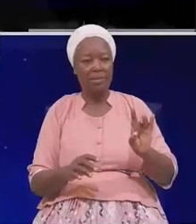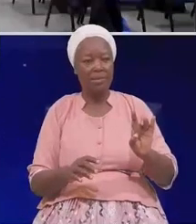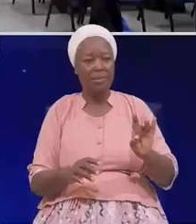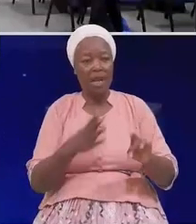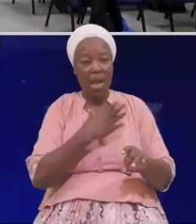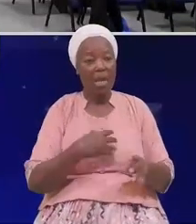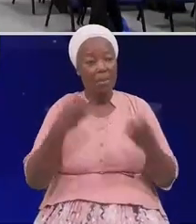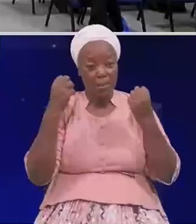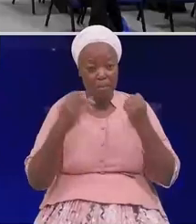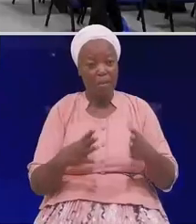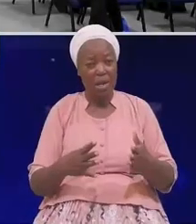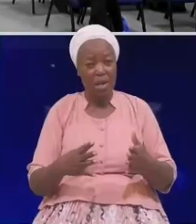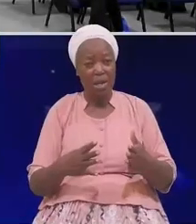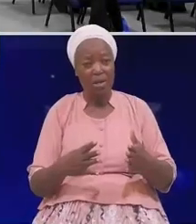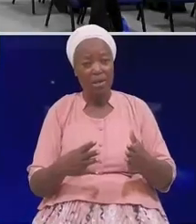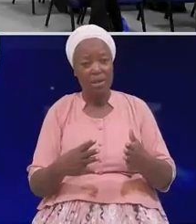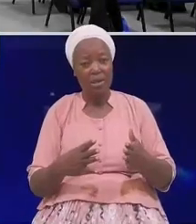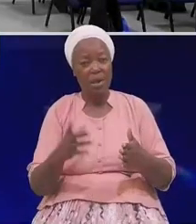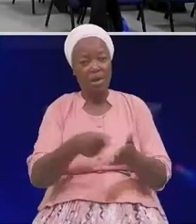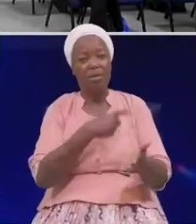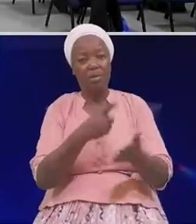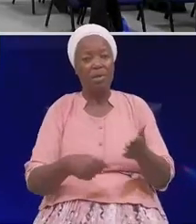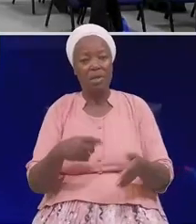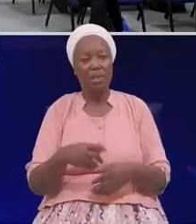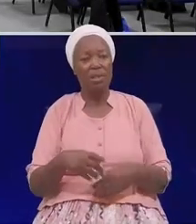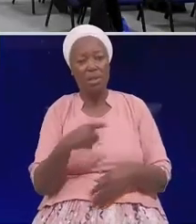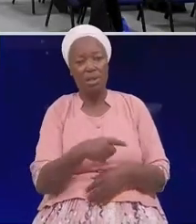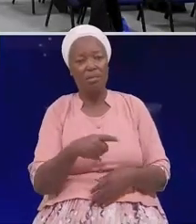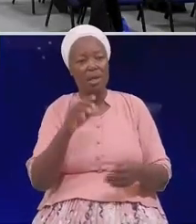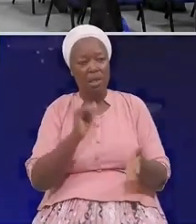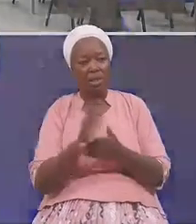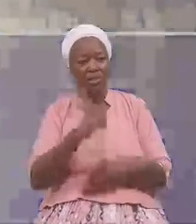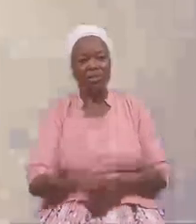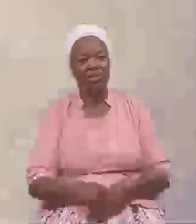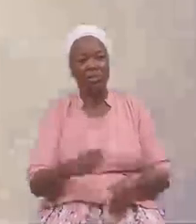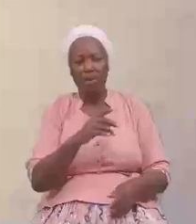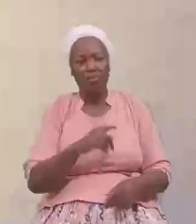Verset 48. Et plusieurs le reprenaient pour le faire taire.